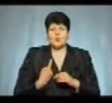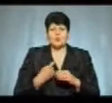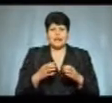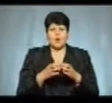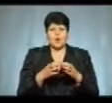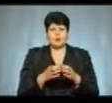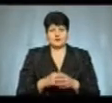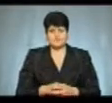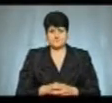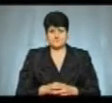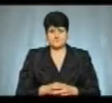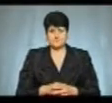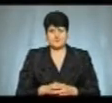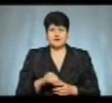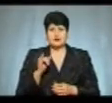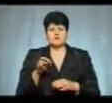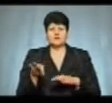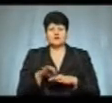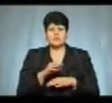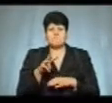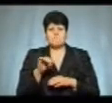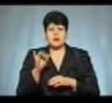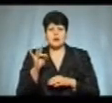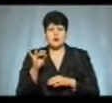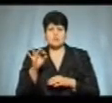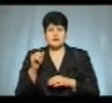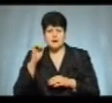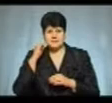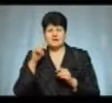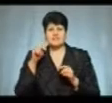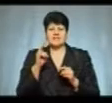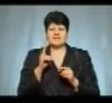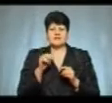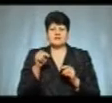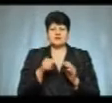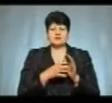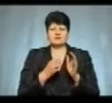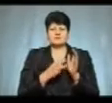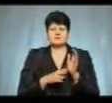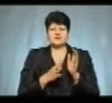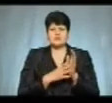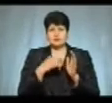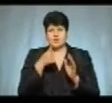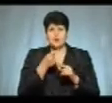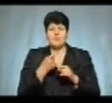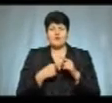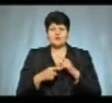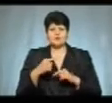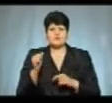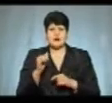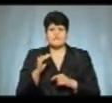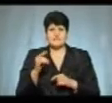колони. Іванова дружина Мирослава каже, пам'ятає, як у квітні 1989 року він повернувся з